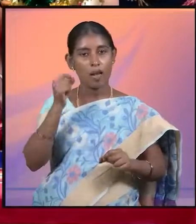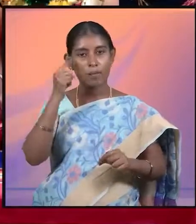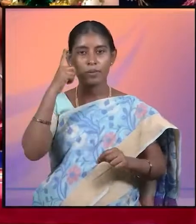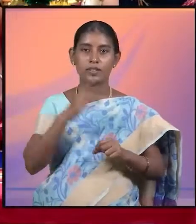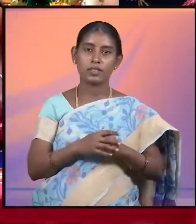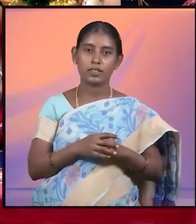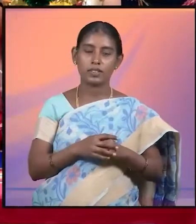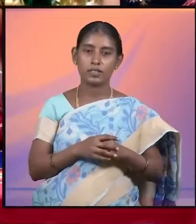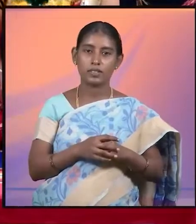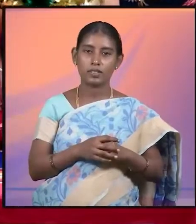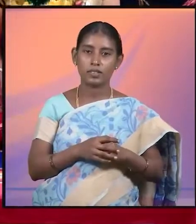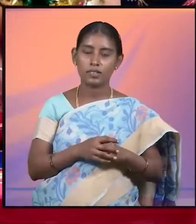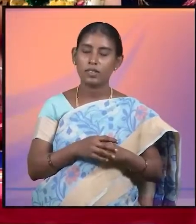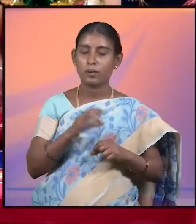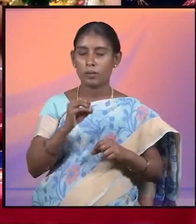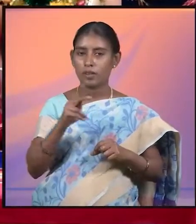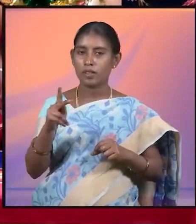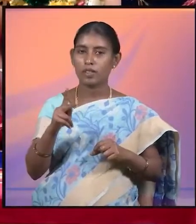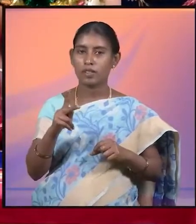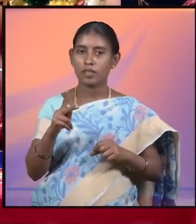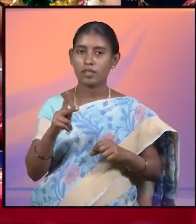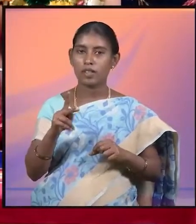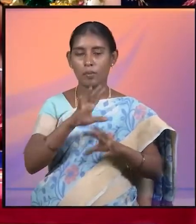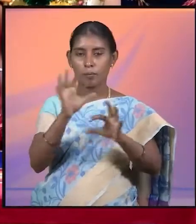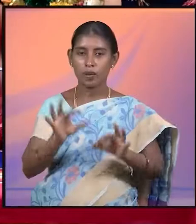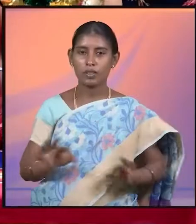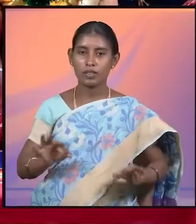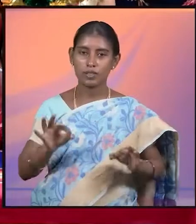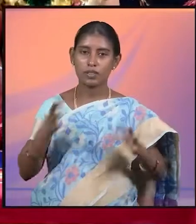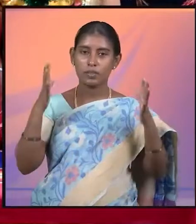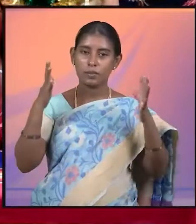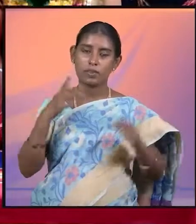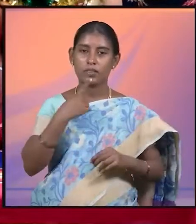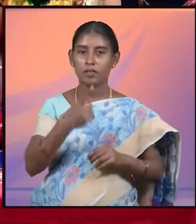நல்லா புரிஞ்சிட்டீங்க. சரி சரி, மங்களம் பாடிடுவோமா?